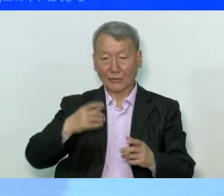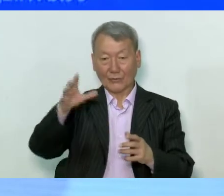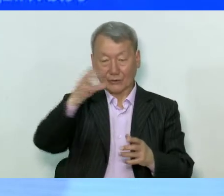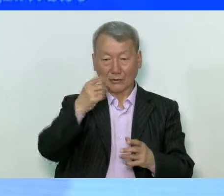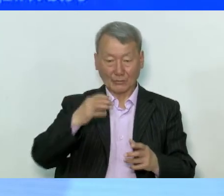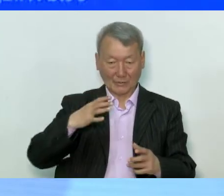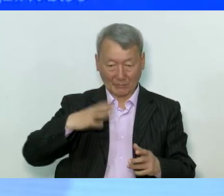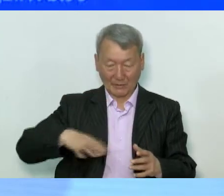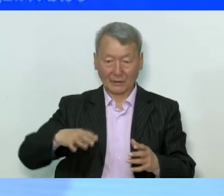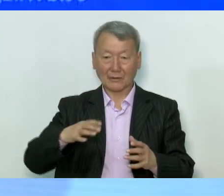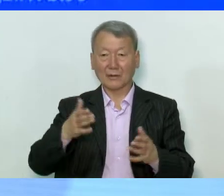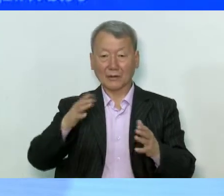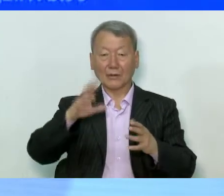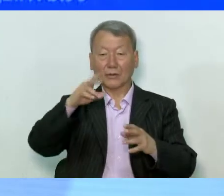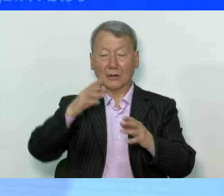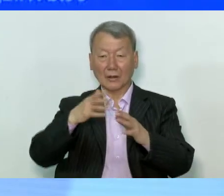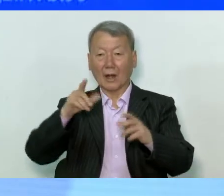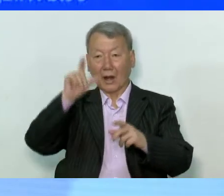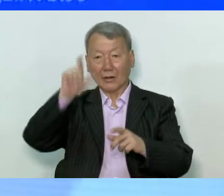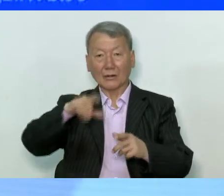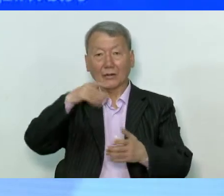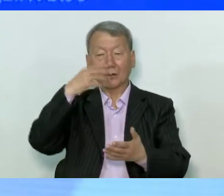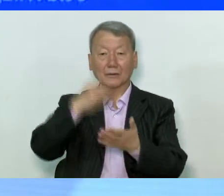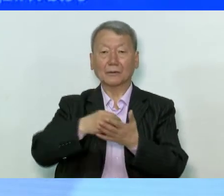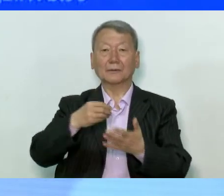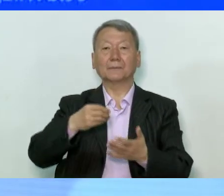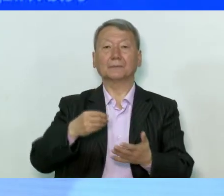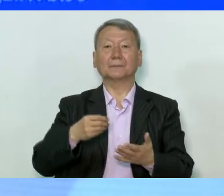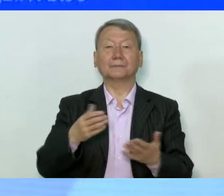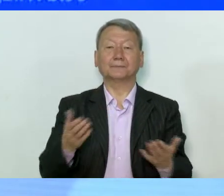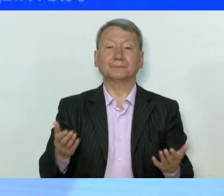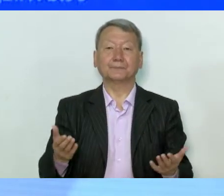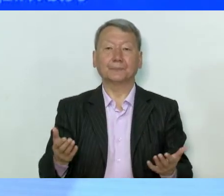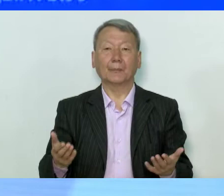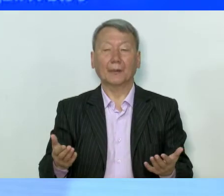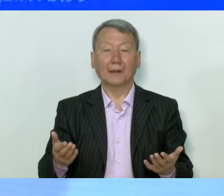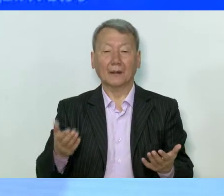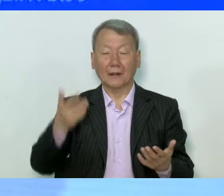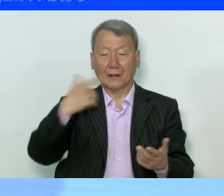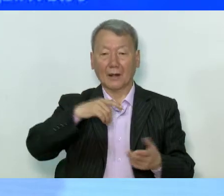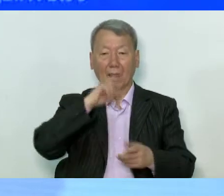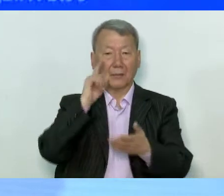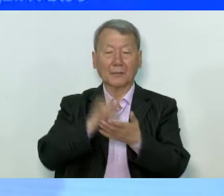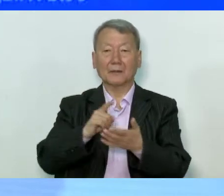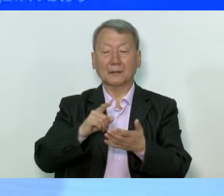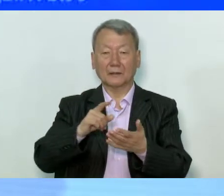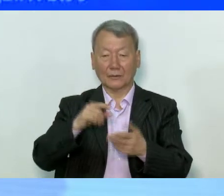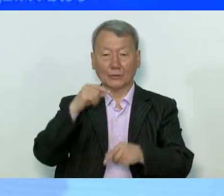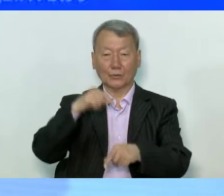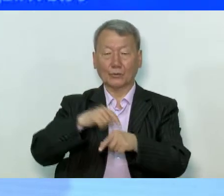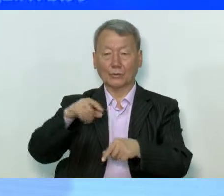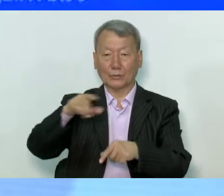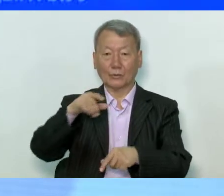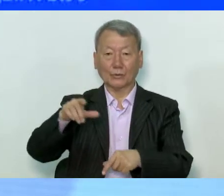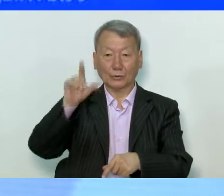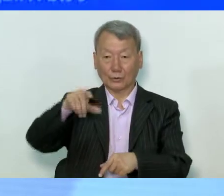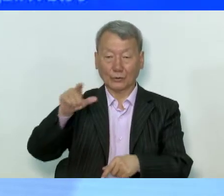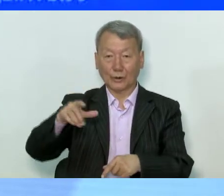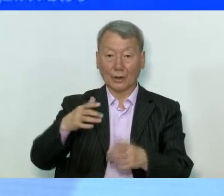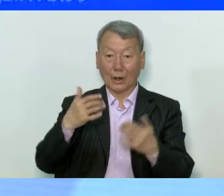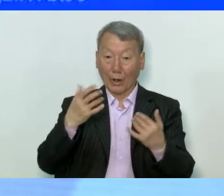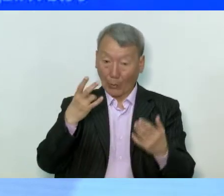баарын. Ар бир адам өзүнүн жеке жоопкерчилигин сезе билишсин. А биз